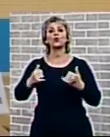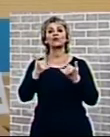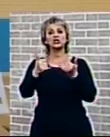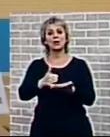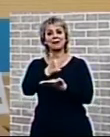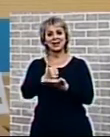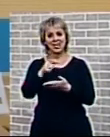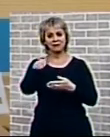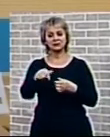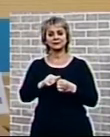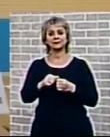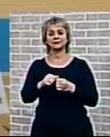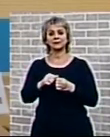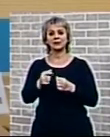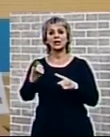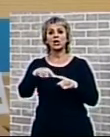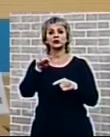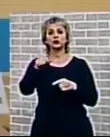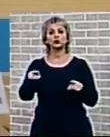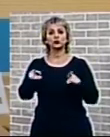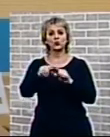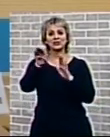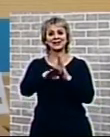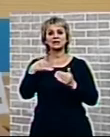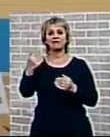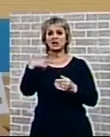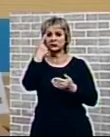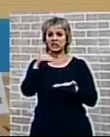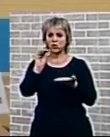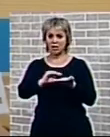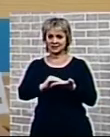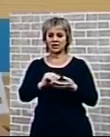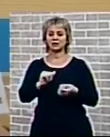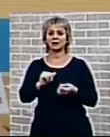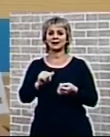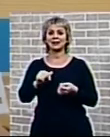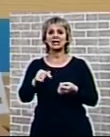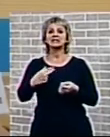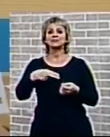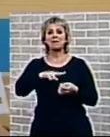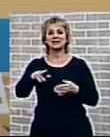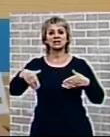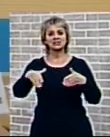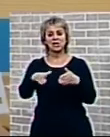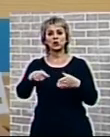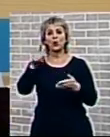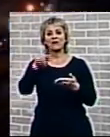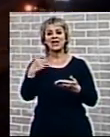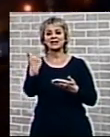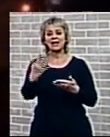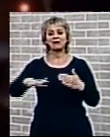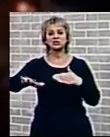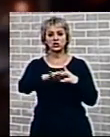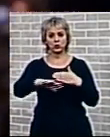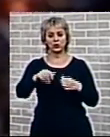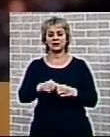главы, это тоже критерии вашей личной оценки. Смертность на дорогах уверенной вам территории.